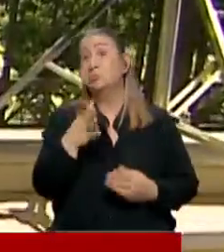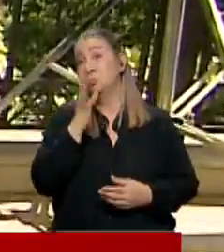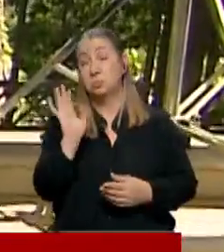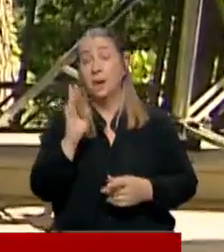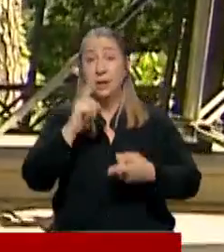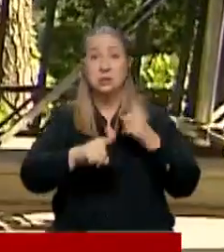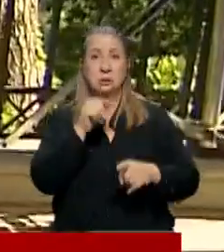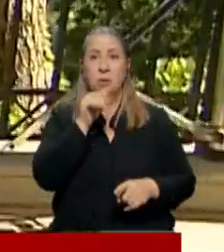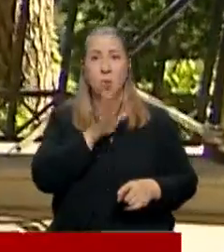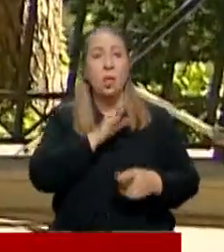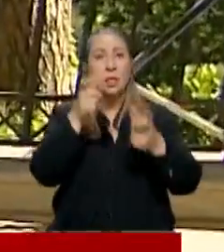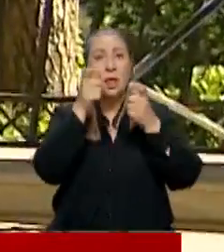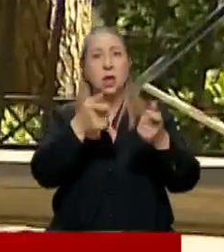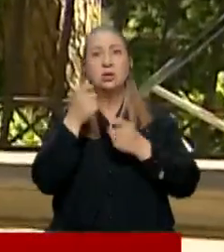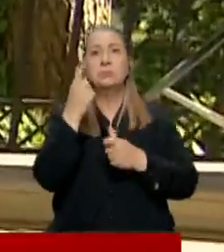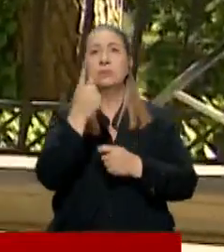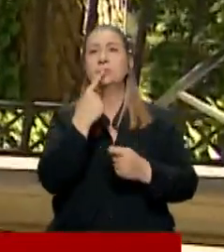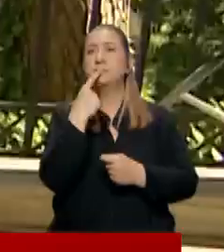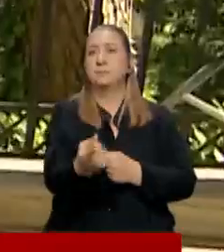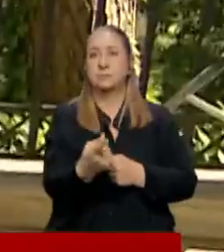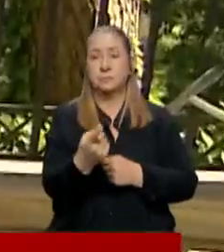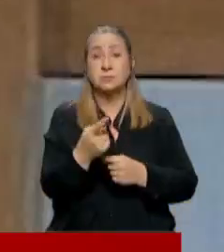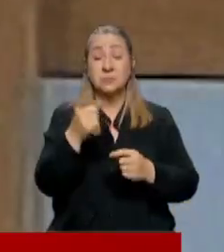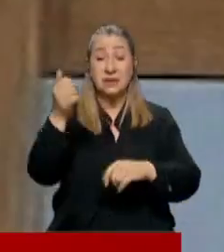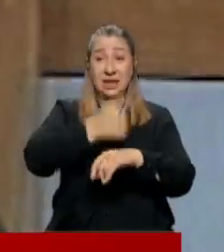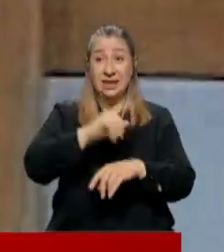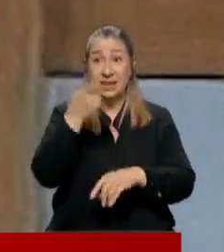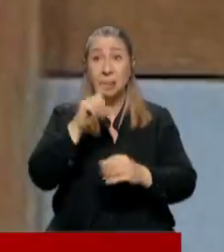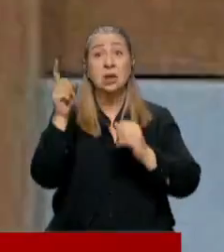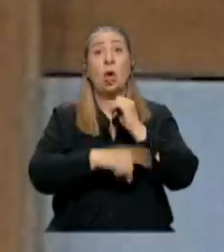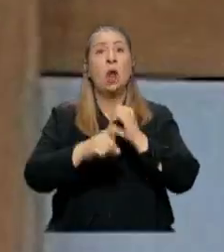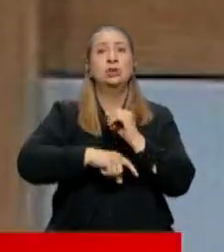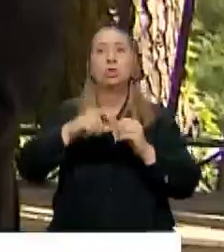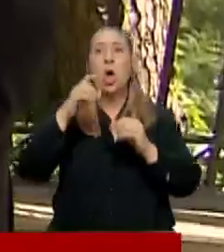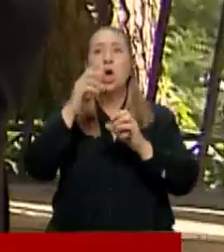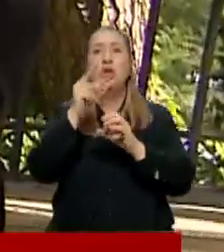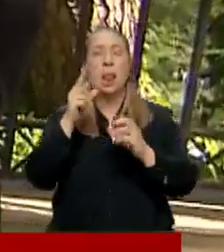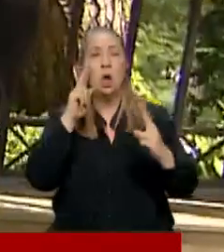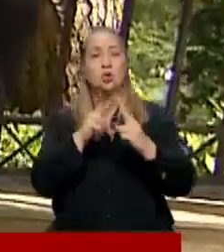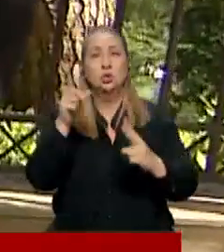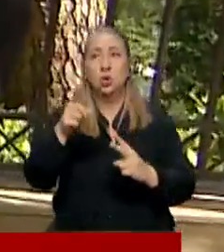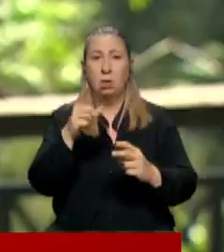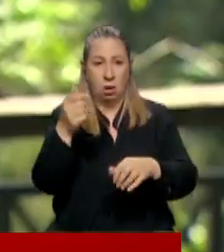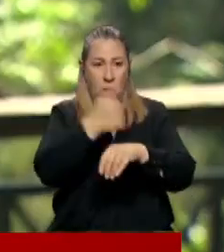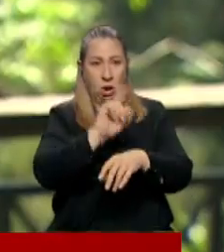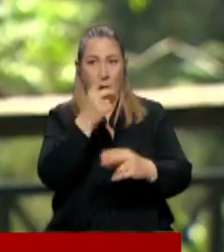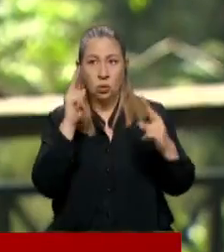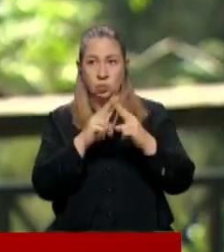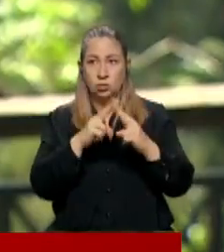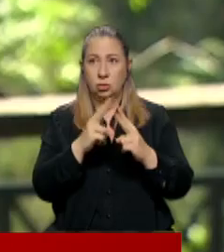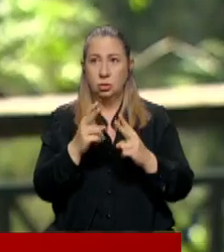Ama Kılıçdaroğlu dikkat çekici bir iddia attı ortaya. İktidar terörist başı Öcalan'la görüşüyor dedi. İktidar görüşüyor zaten.